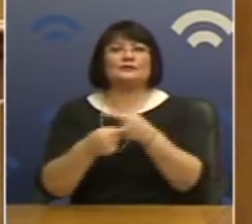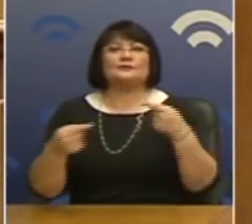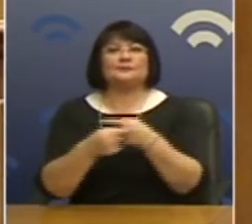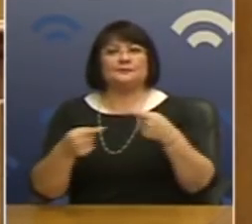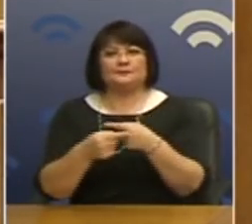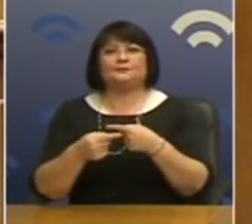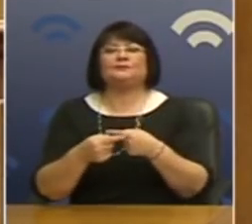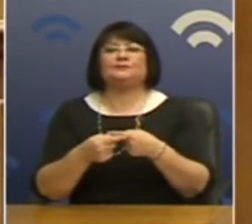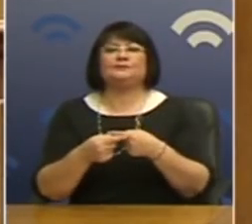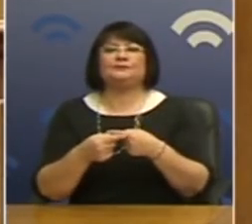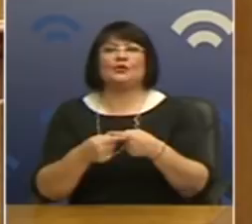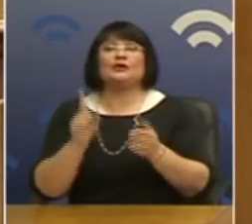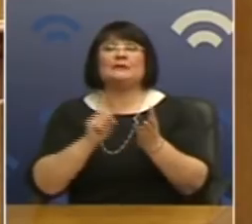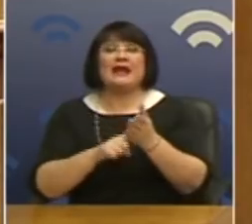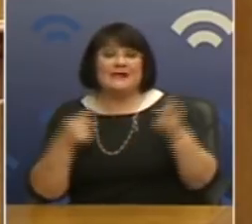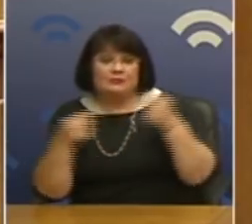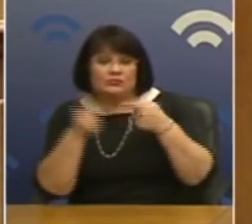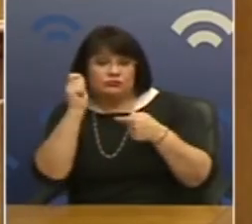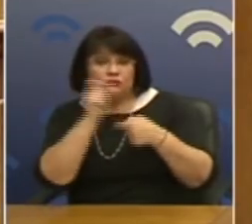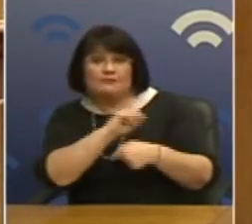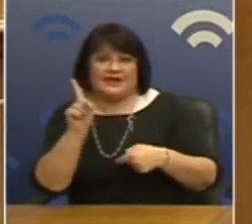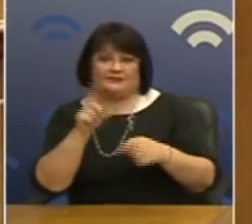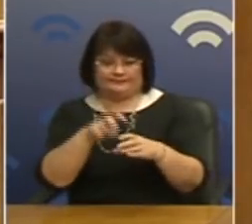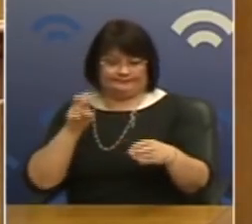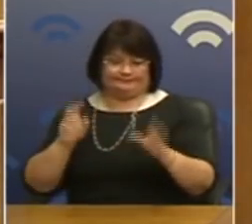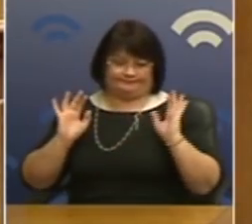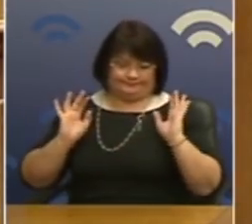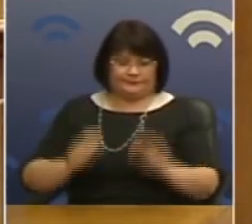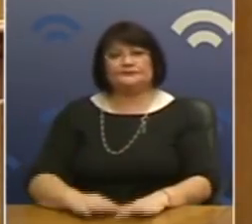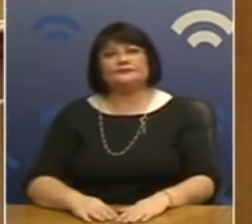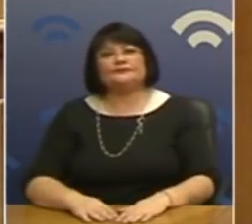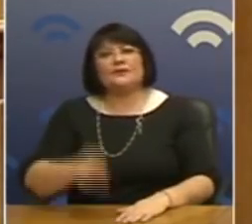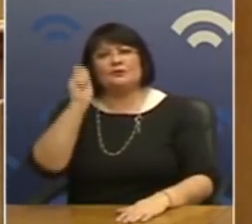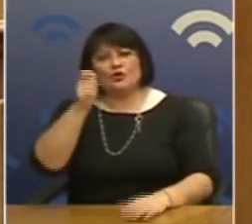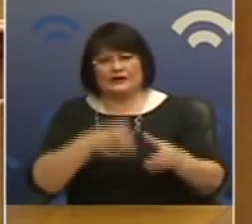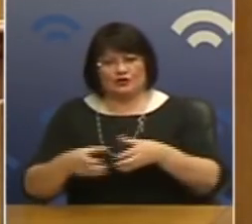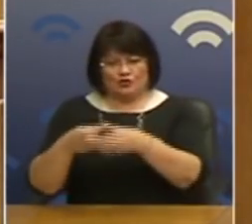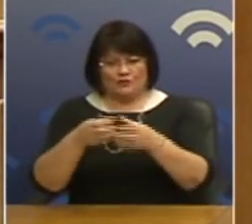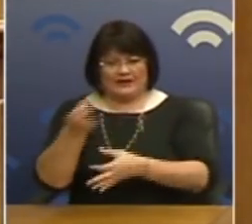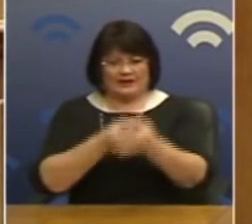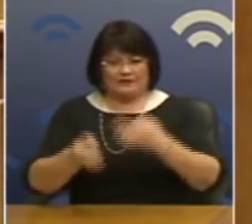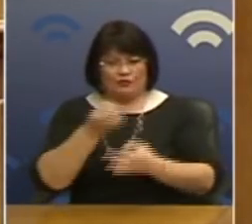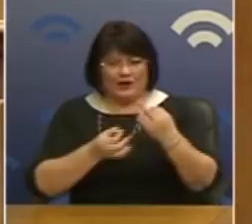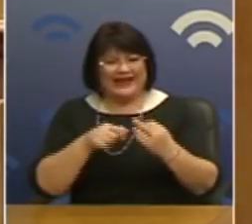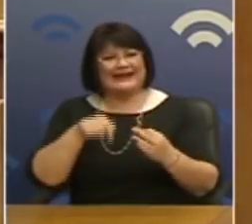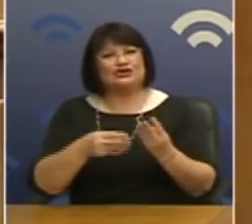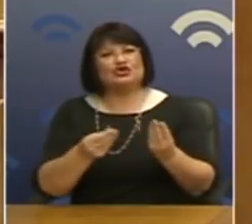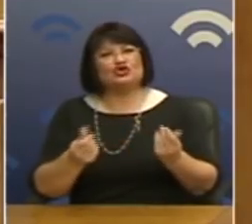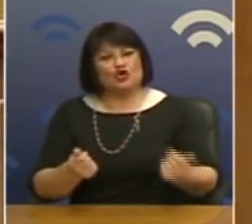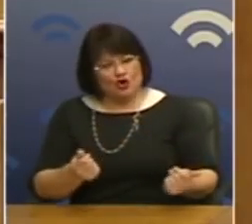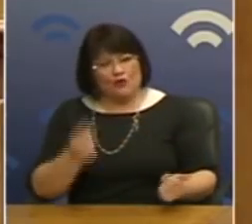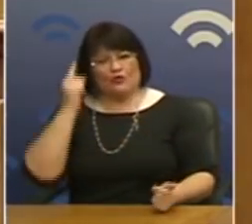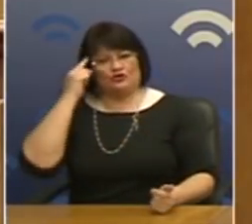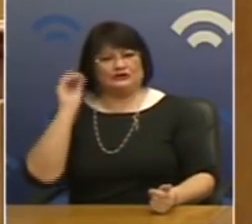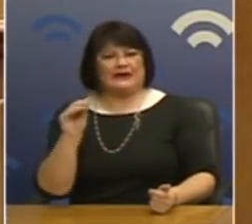να μένει έξω από αυτό. Για τα κόμματα που υπερασπίζονται αυτό το σύστημα, αυτό το